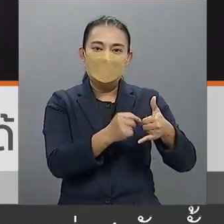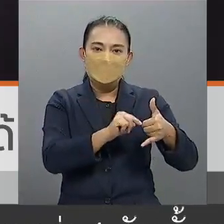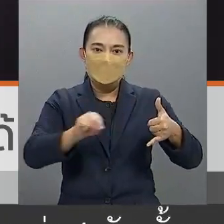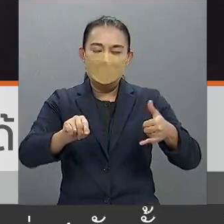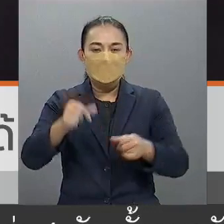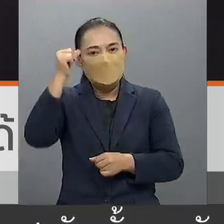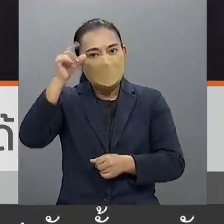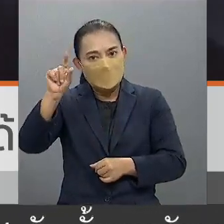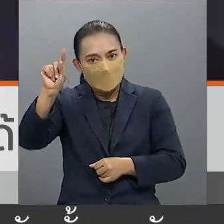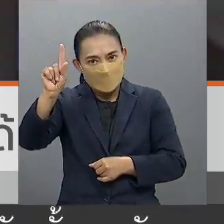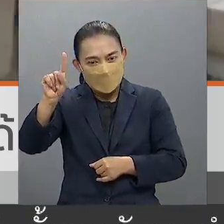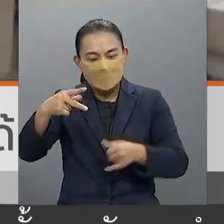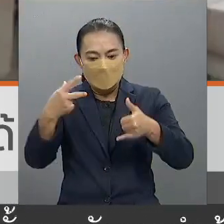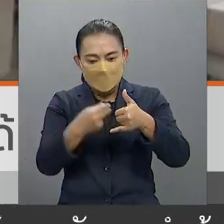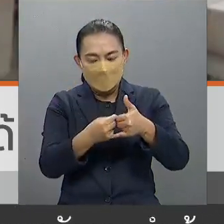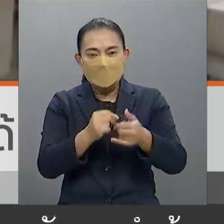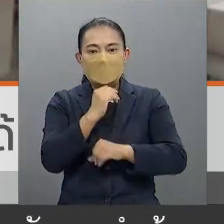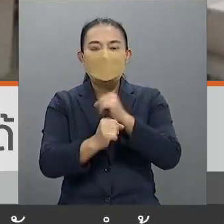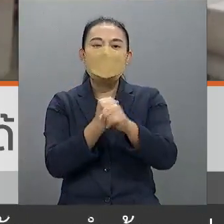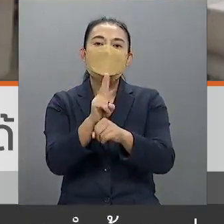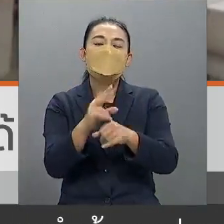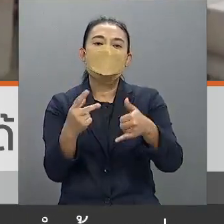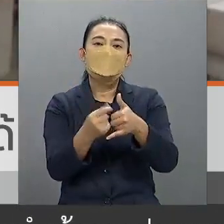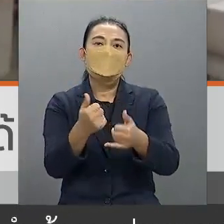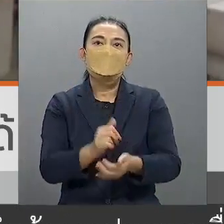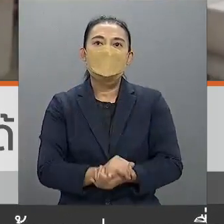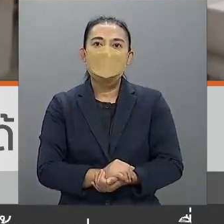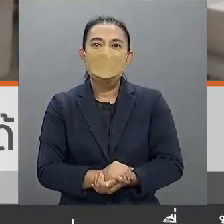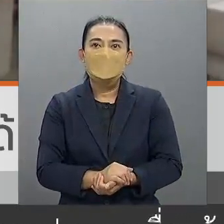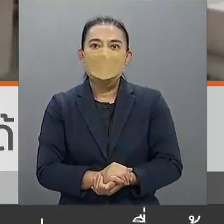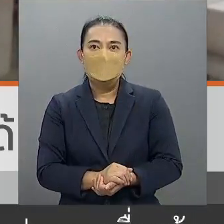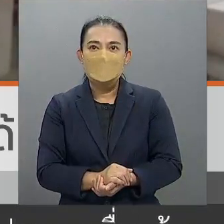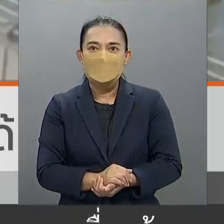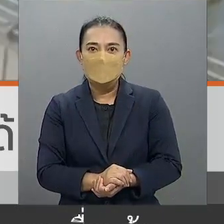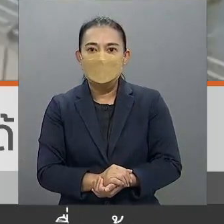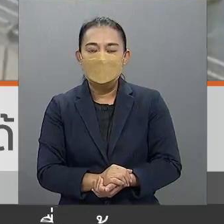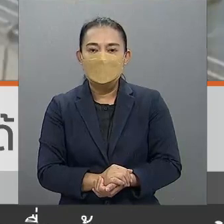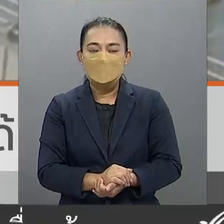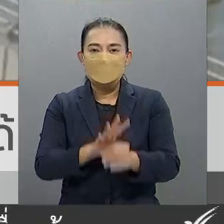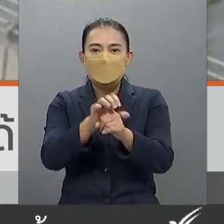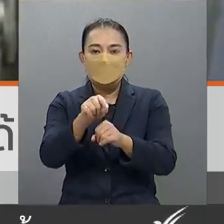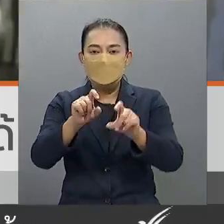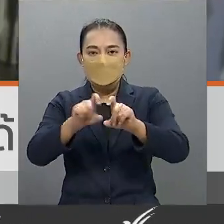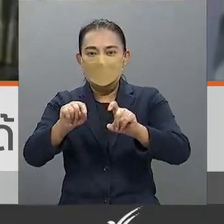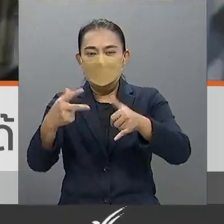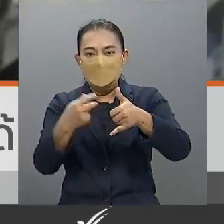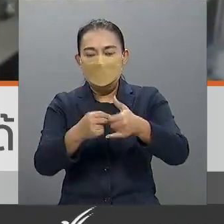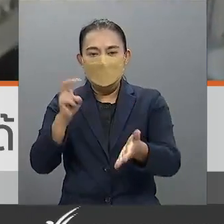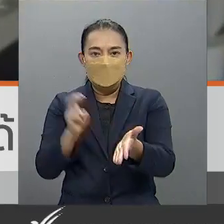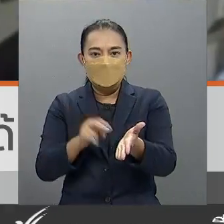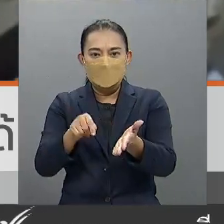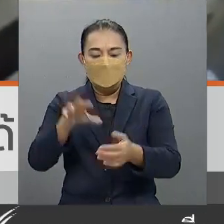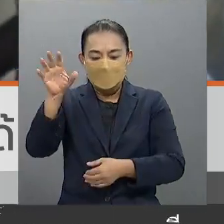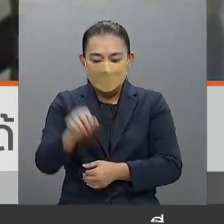งแต่12ปีขึ้นไปสามารถฉีดได้ค่ะทั้งนี้วัคซีนตัวนี้เป็นวัคซีนโควิด-19 ที่ได้รับการรับรองให้นำมาใช้ในภาวะฉุกเ